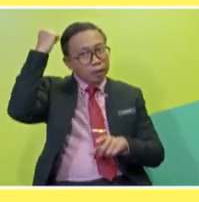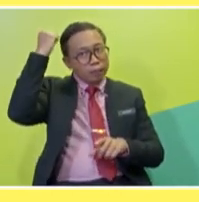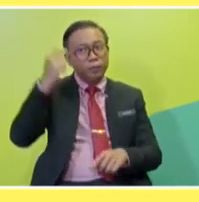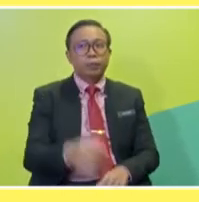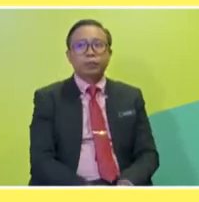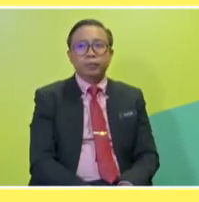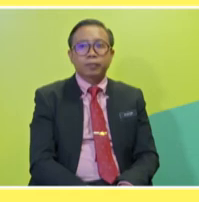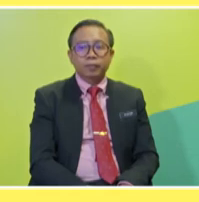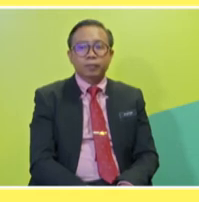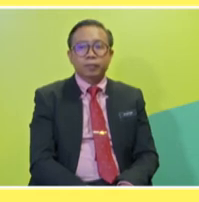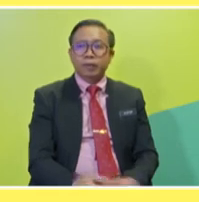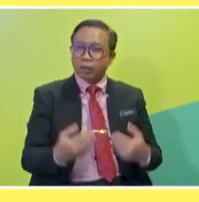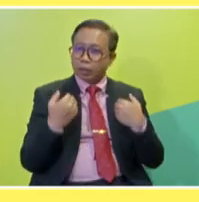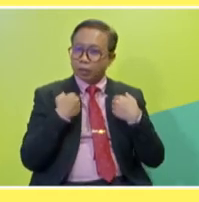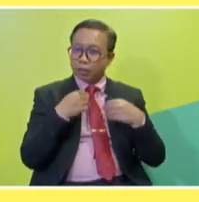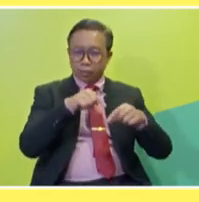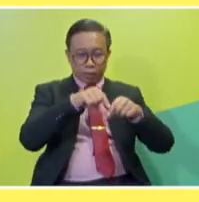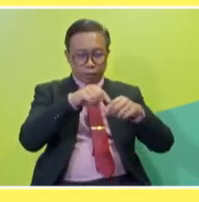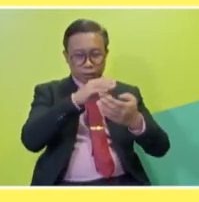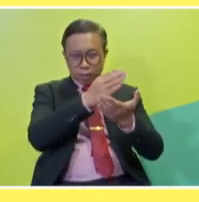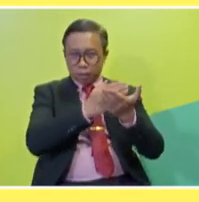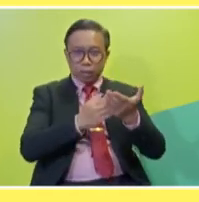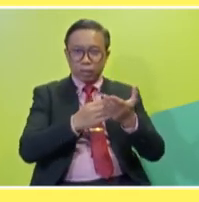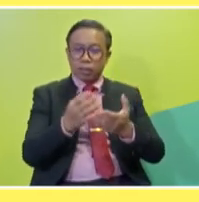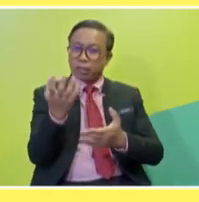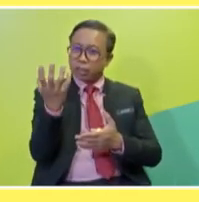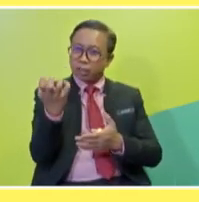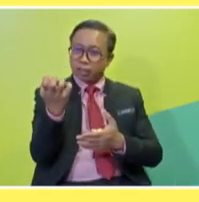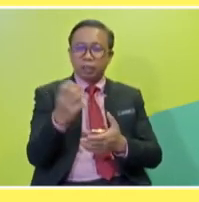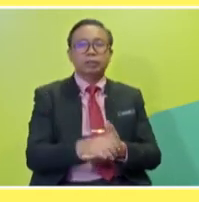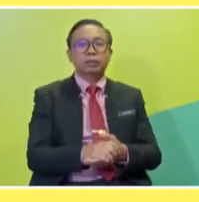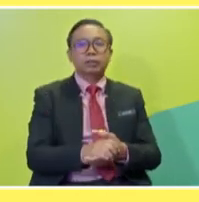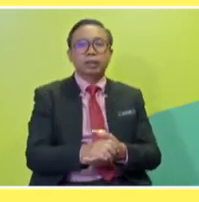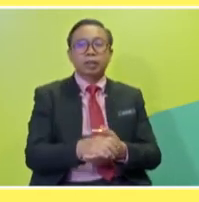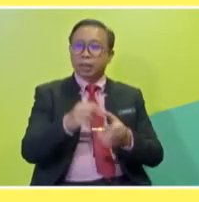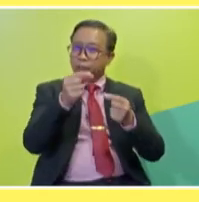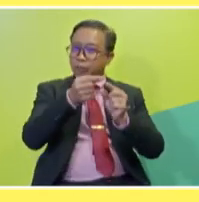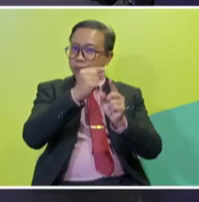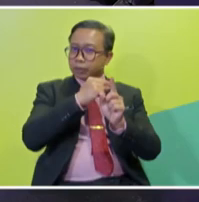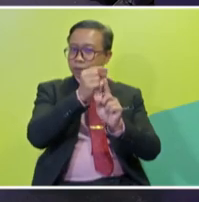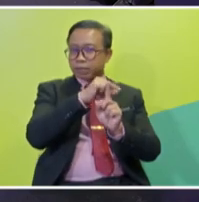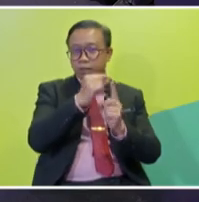dia ada bagian keras di tengah-tengahnya seperti pelepah pisang lagi